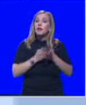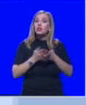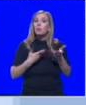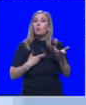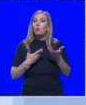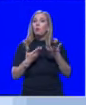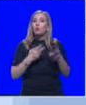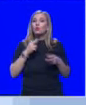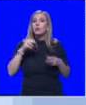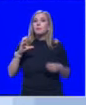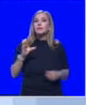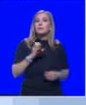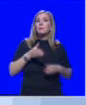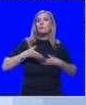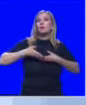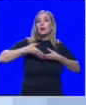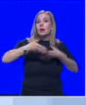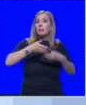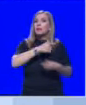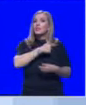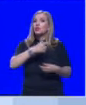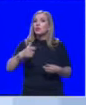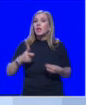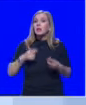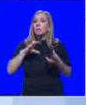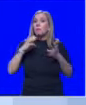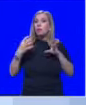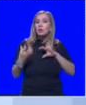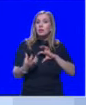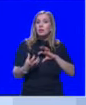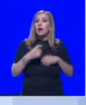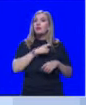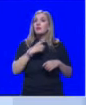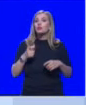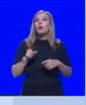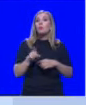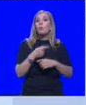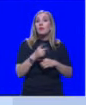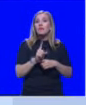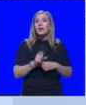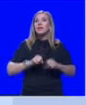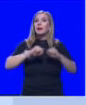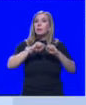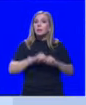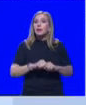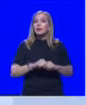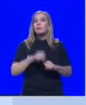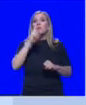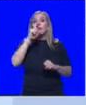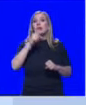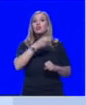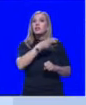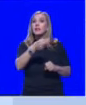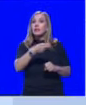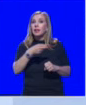по който ДПС подкрепя националната политика, националното управление, кабинета по ключовите теми,